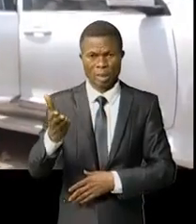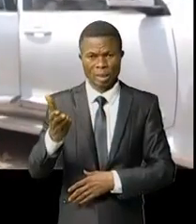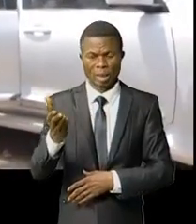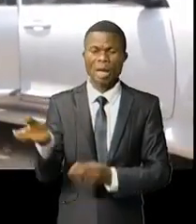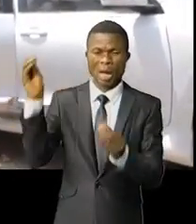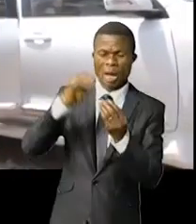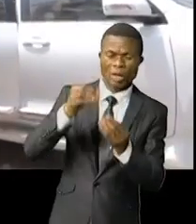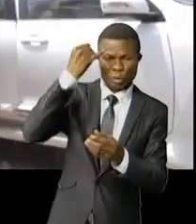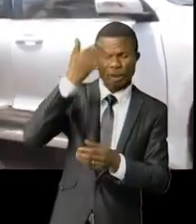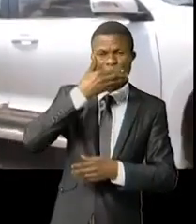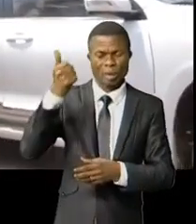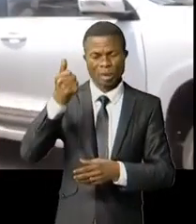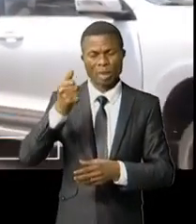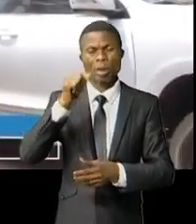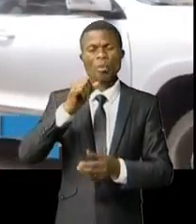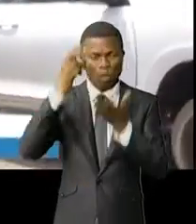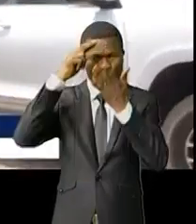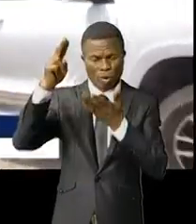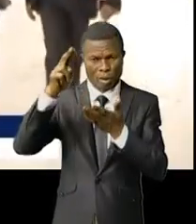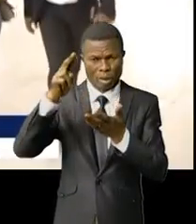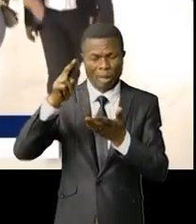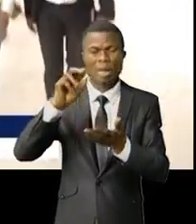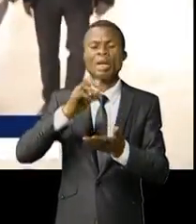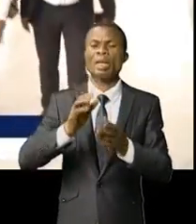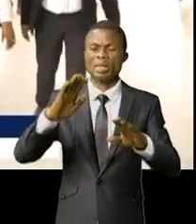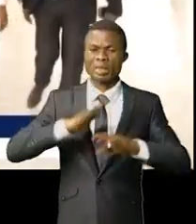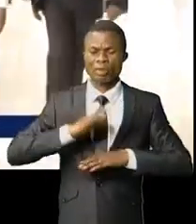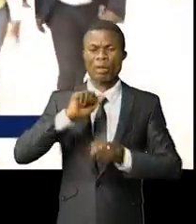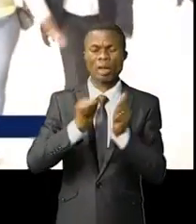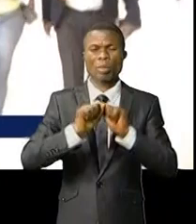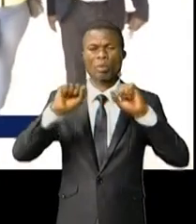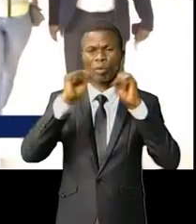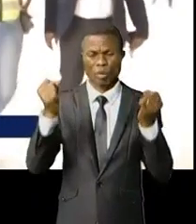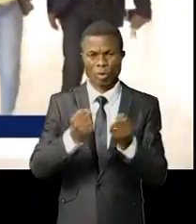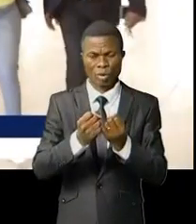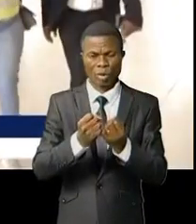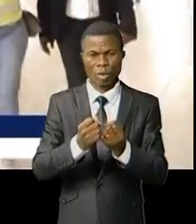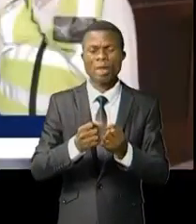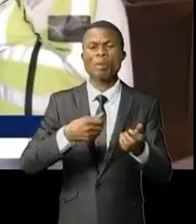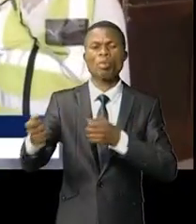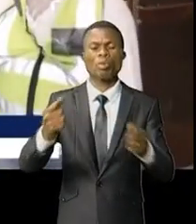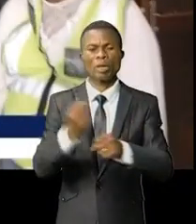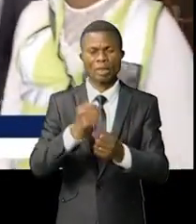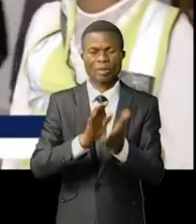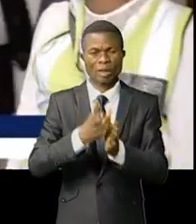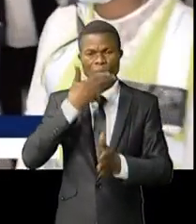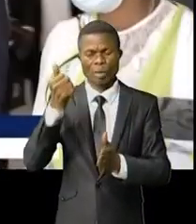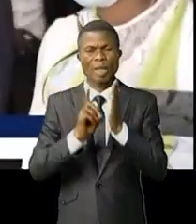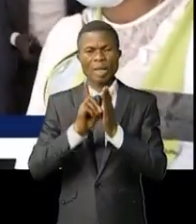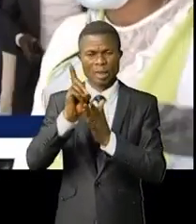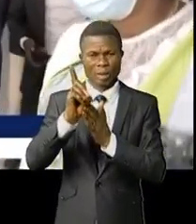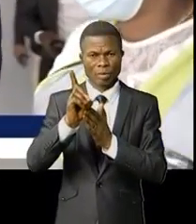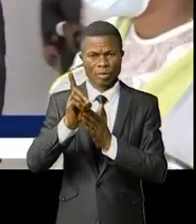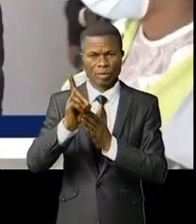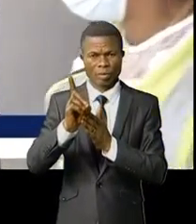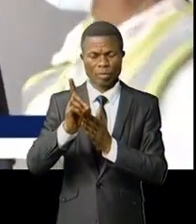à l'édifice d'une université qui réponde aux problèmes de la société et donne satisfaction au marché de l'emploi. Et le développement n'est